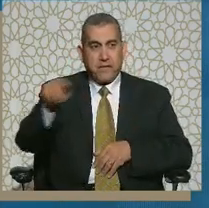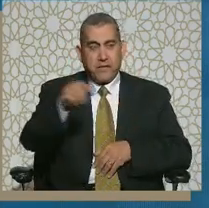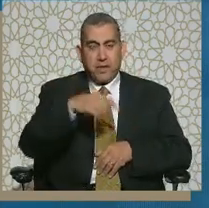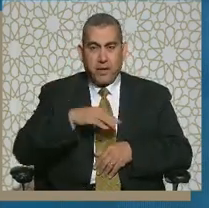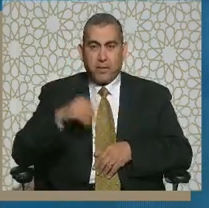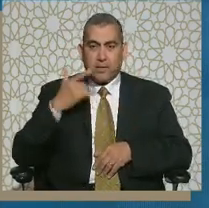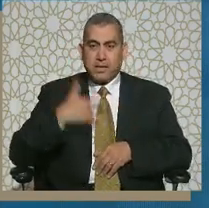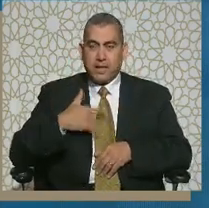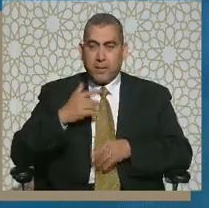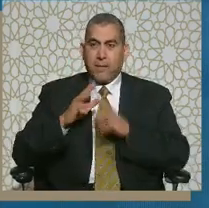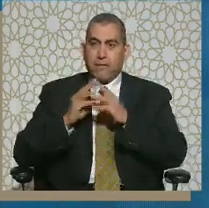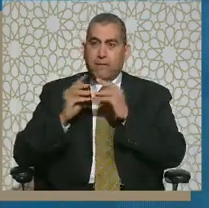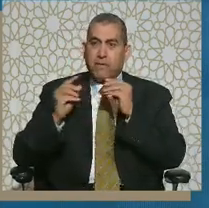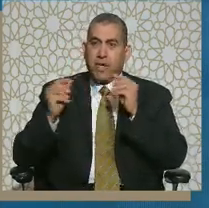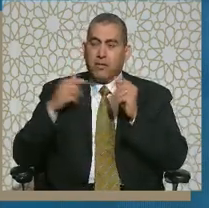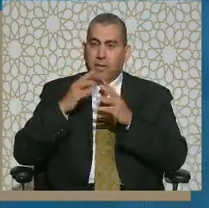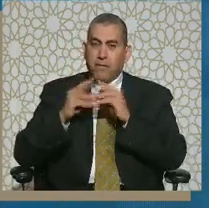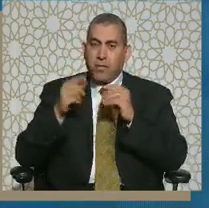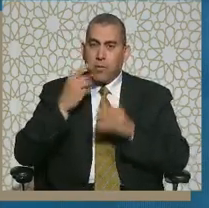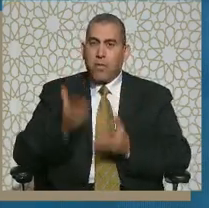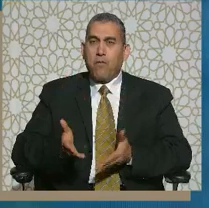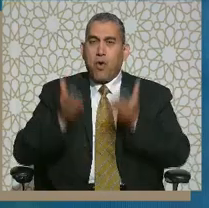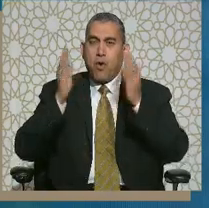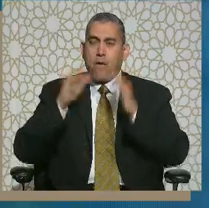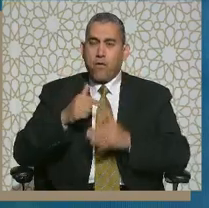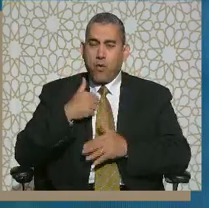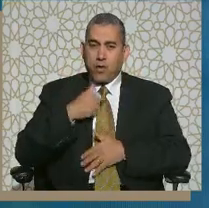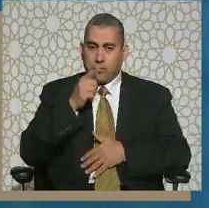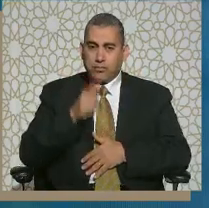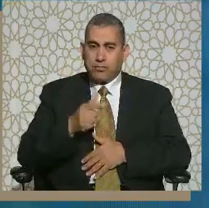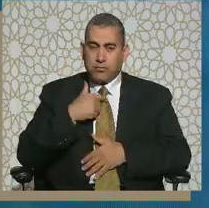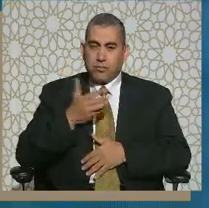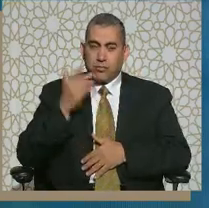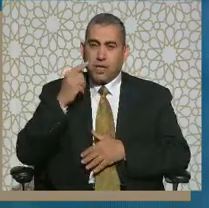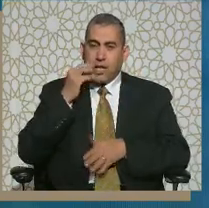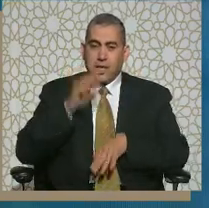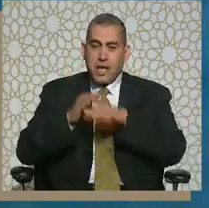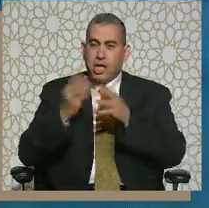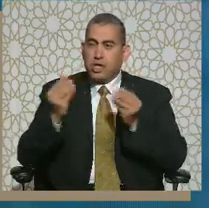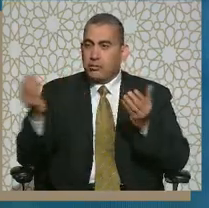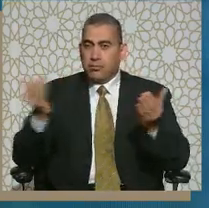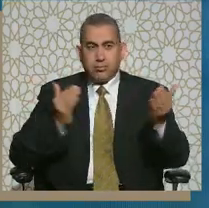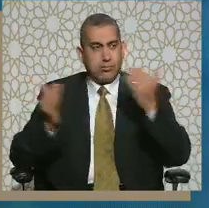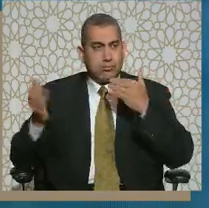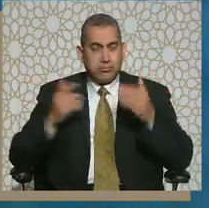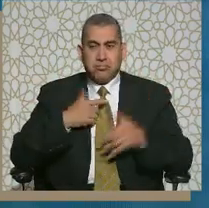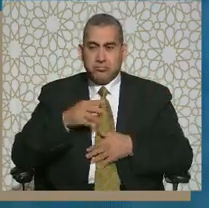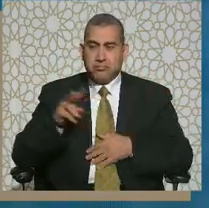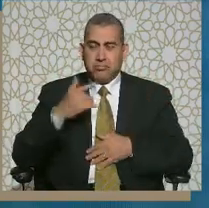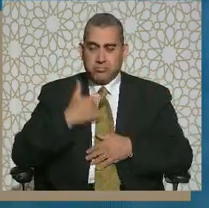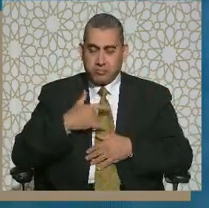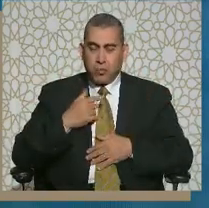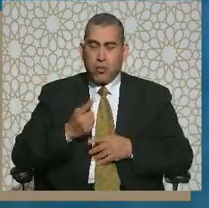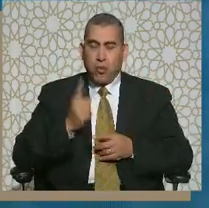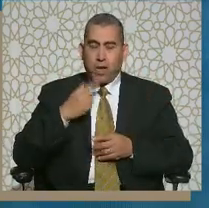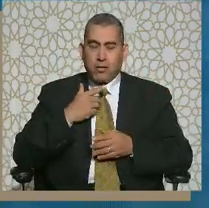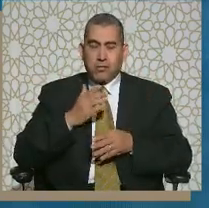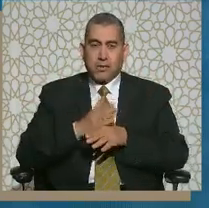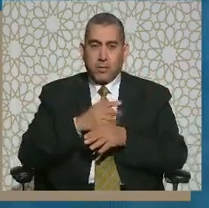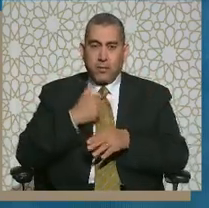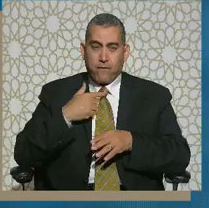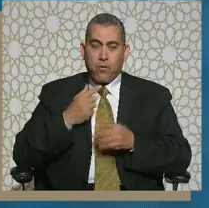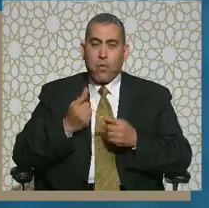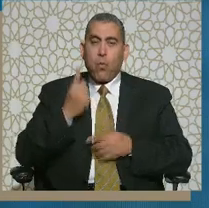بالام الفقد مخلياهم مهما حاولت مهما كتر الناس حواليهم هم بيحسوا بالوحش بيحسوا